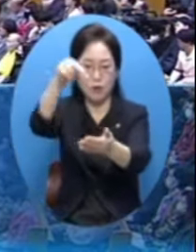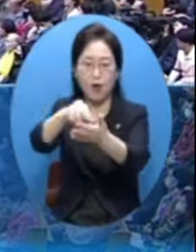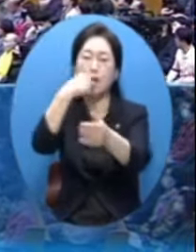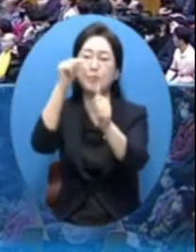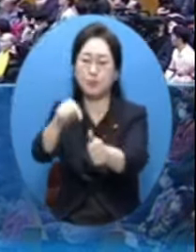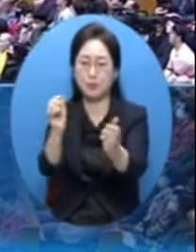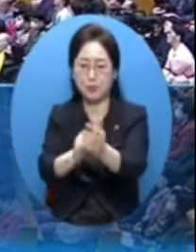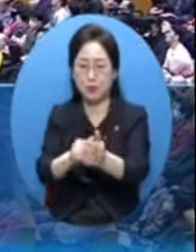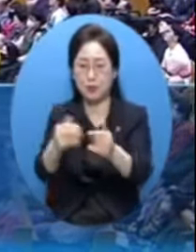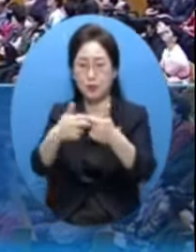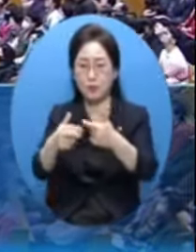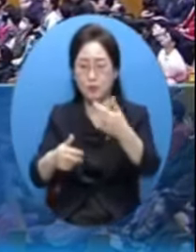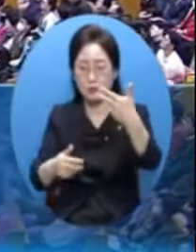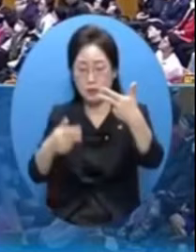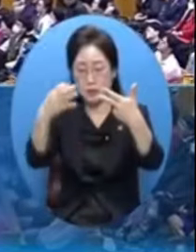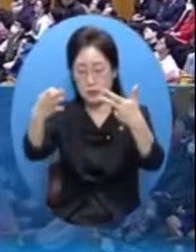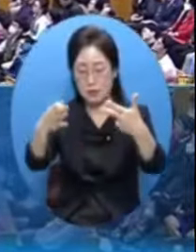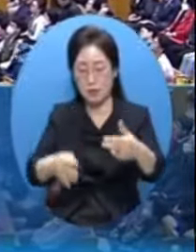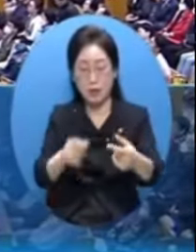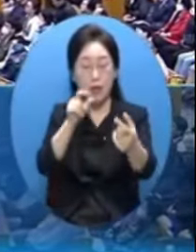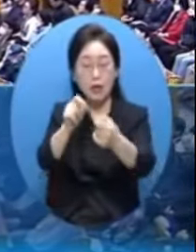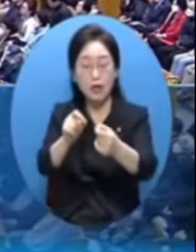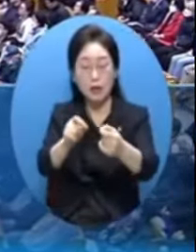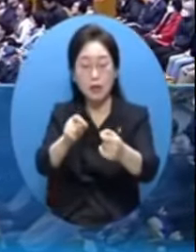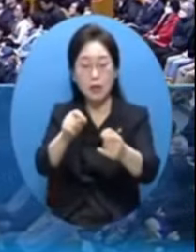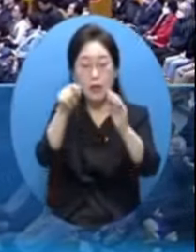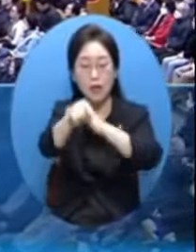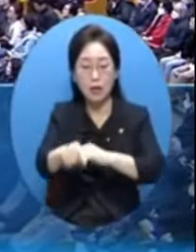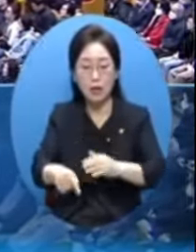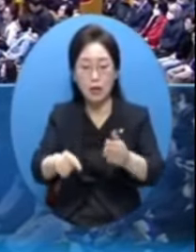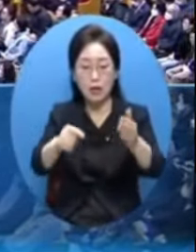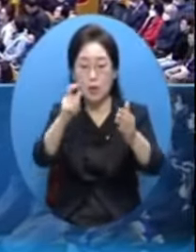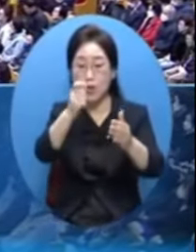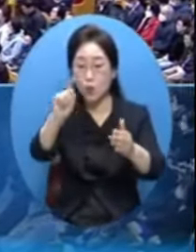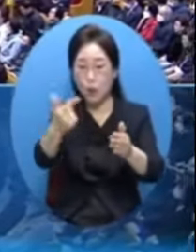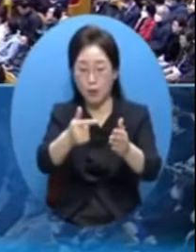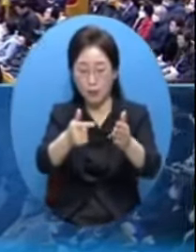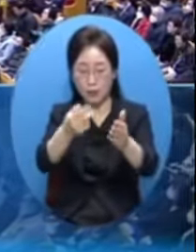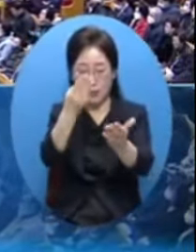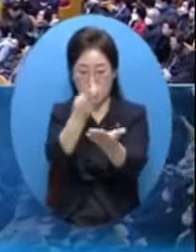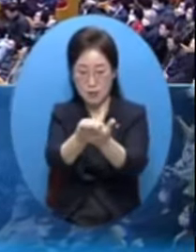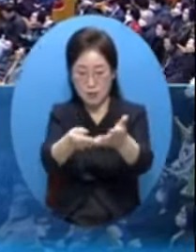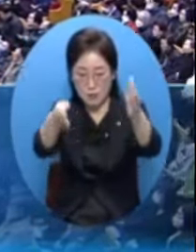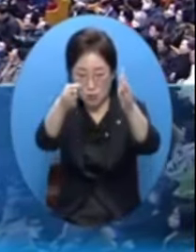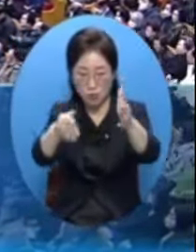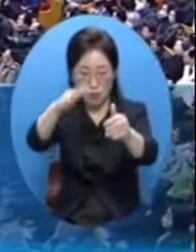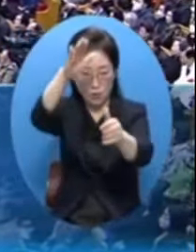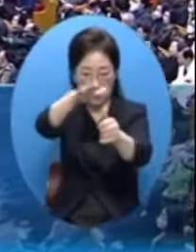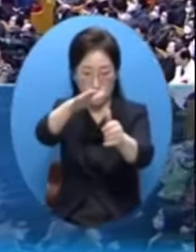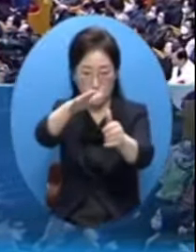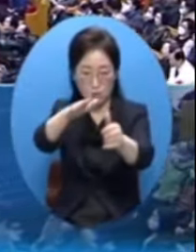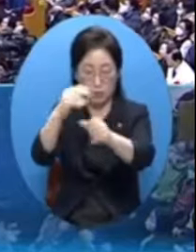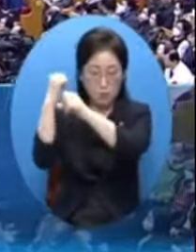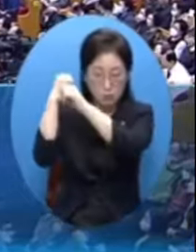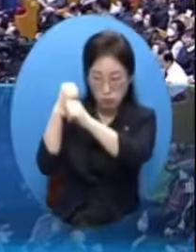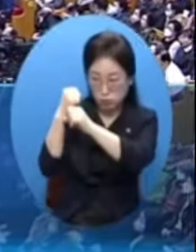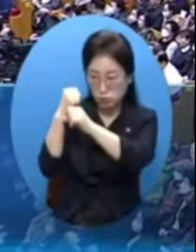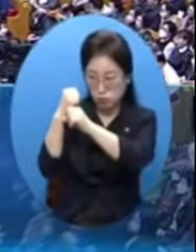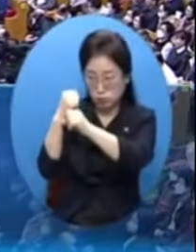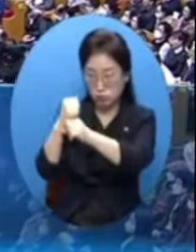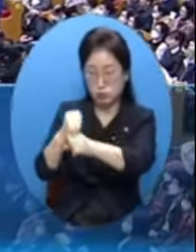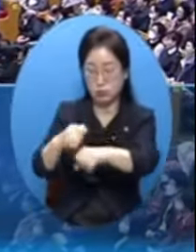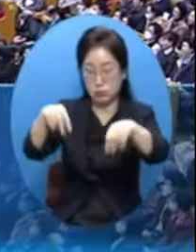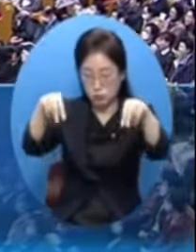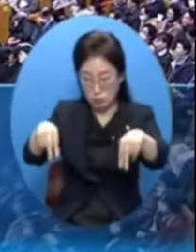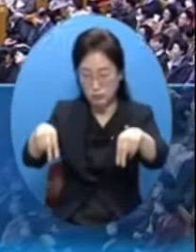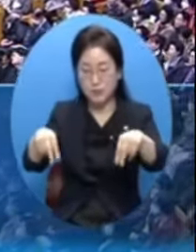14절 15절입니다 가까이 가서 그 관에 손을 대시니 맨자들이 서는지라. 예수께서 이르시되 청년아, 내가